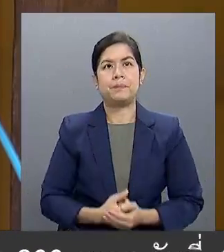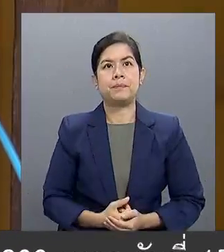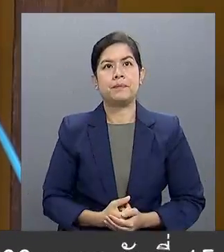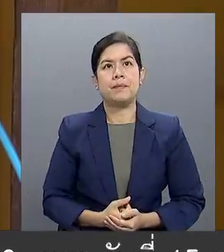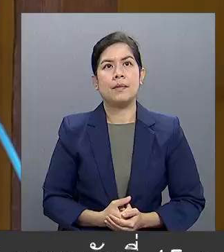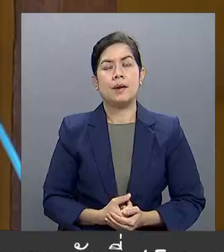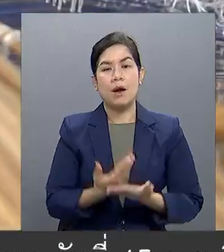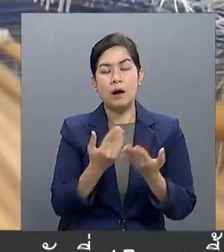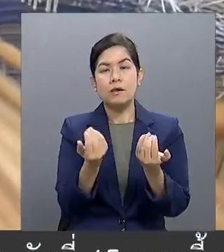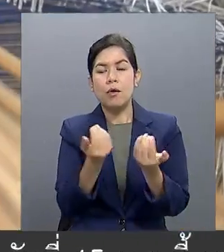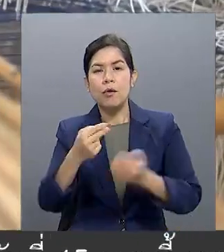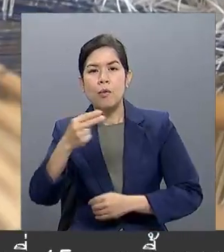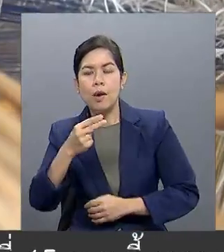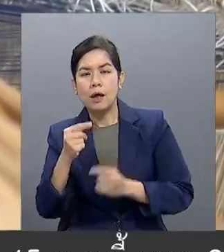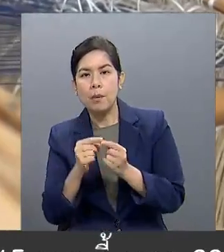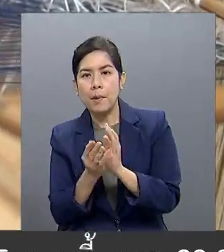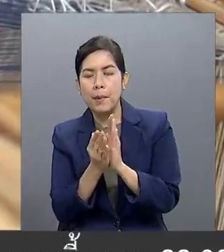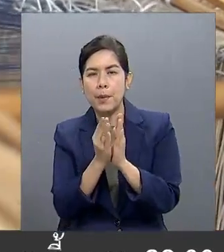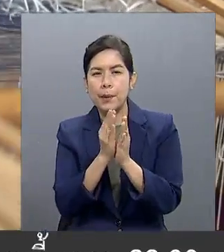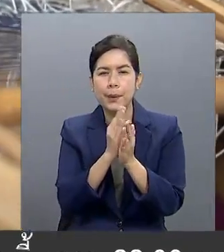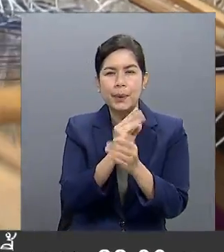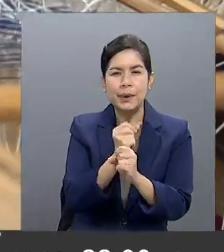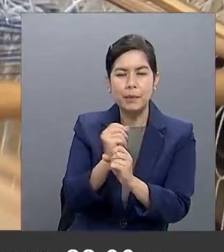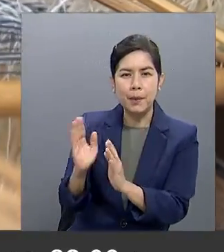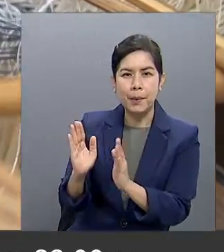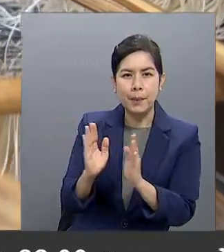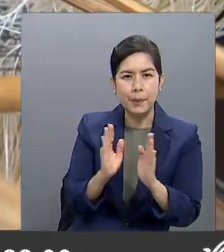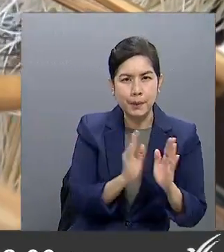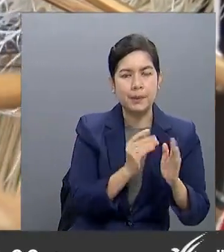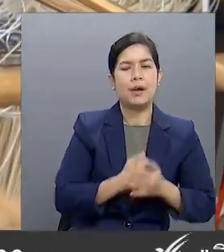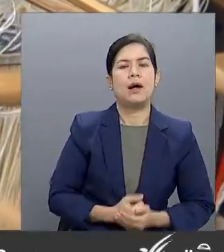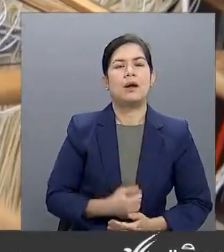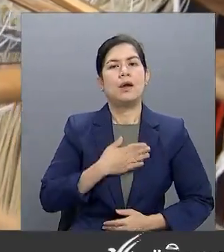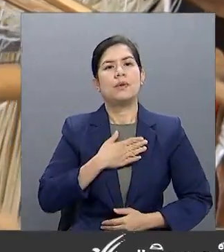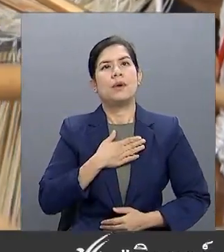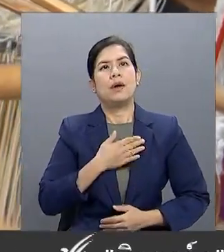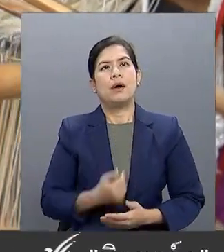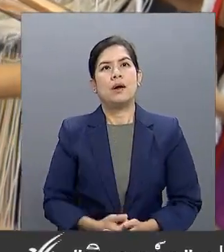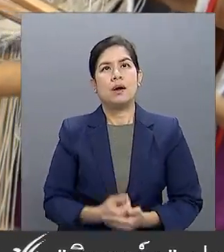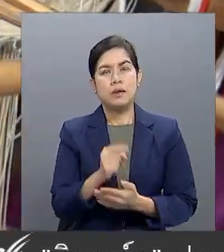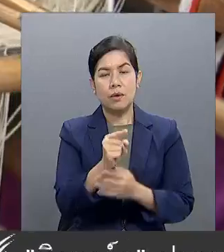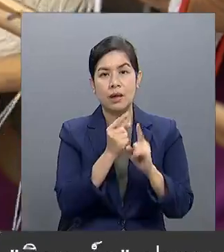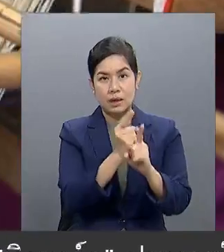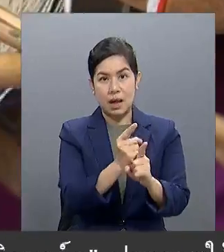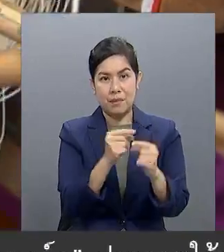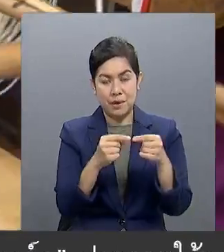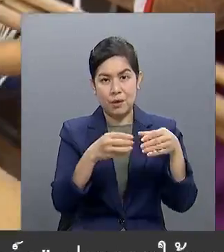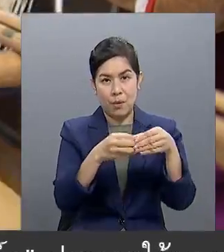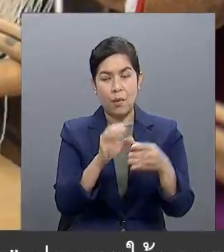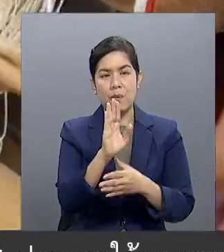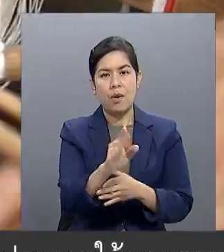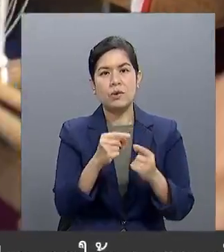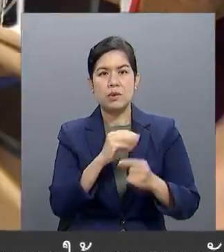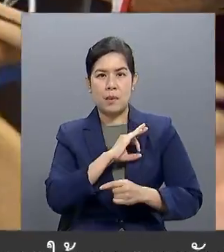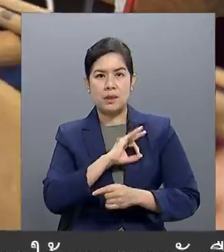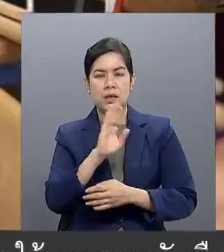ำมาเรื่อยๆแล้วสำหรับแม่แม่จะเข้าเป็นโครงการของคุณสุนบาจิของสมเด็จท่านแล้วก็จ